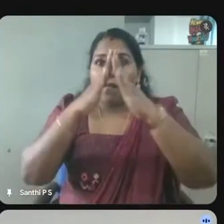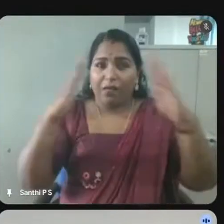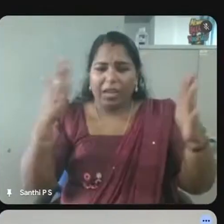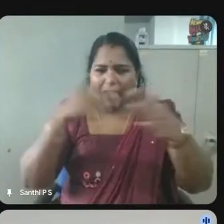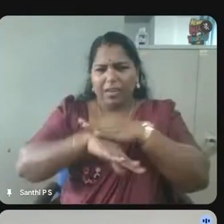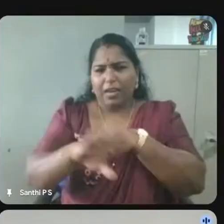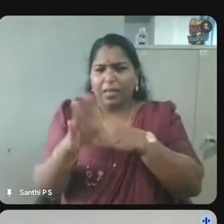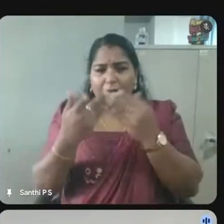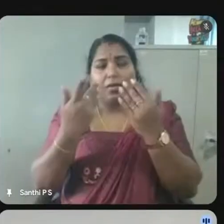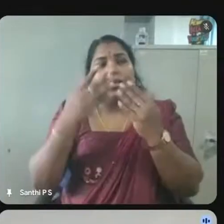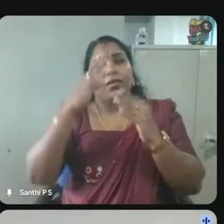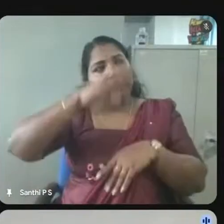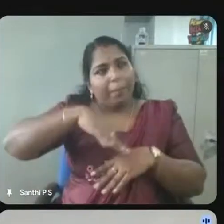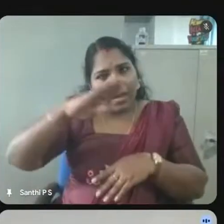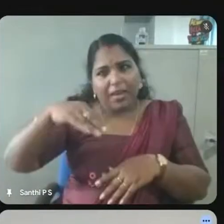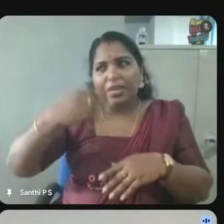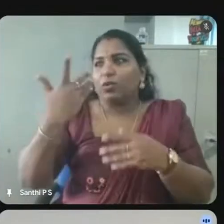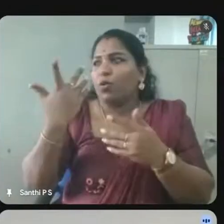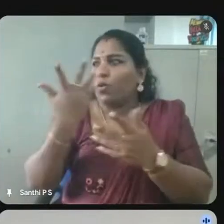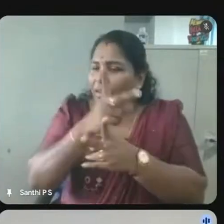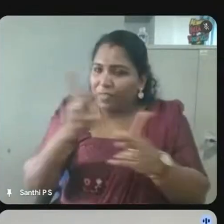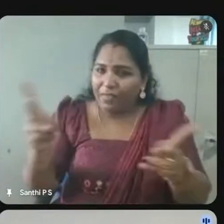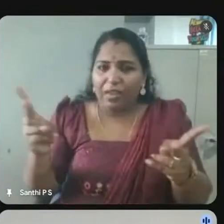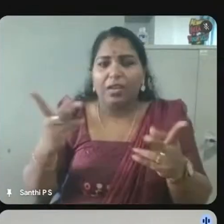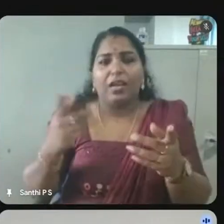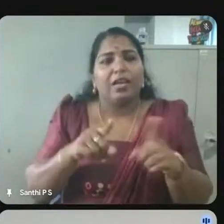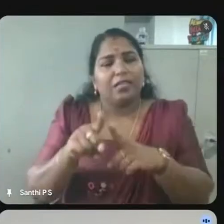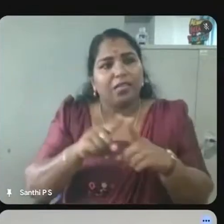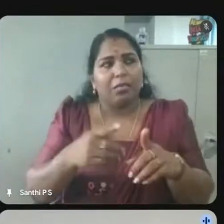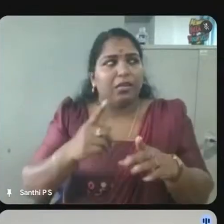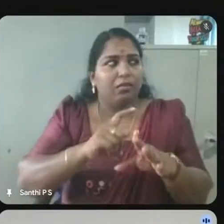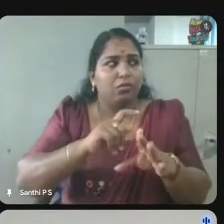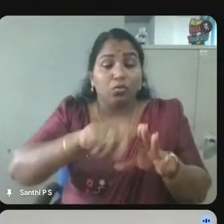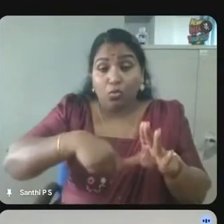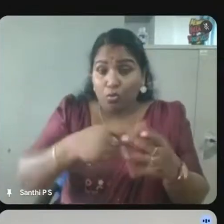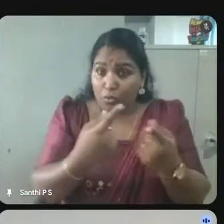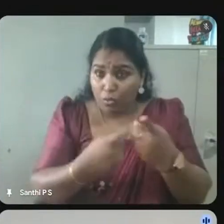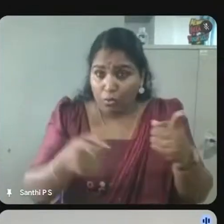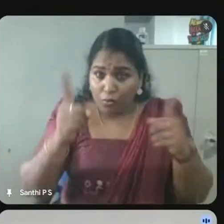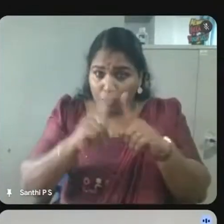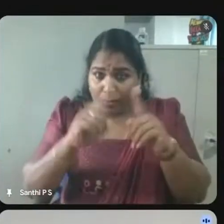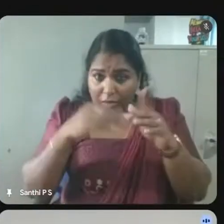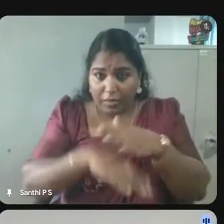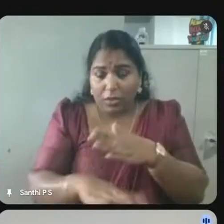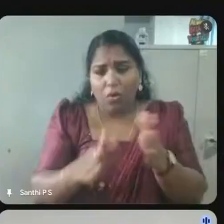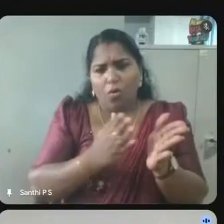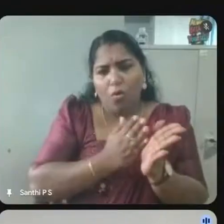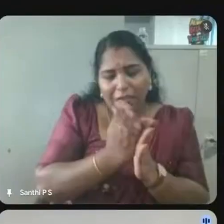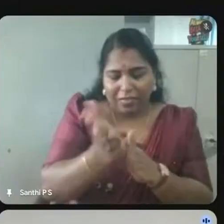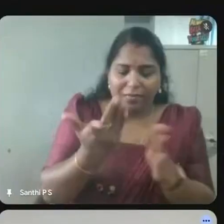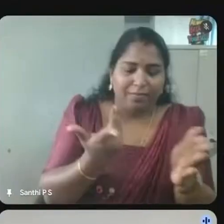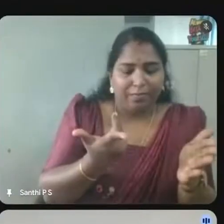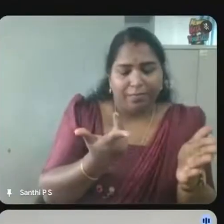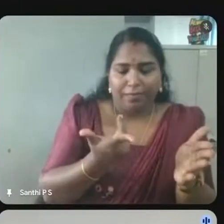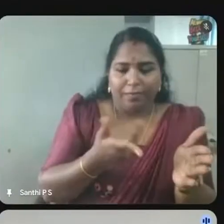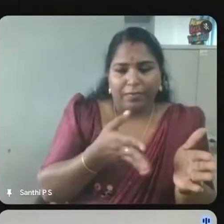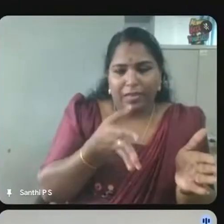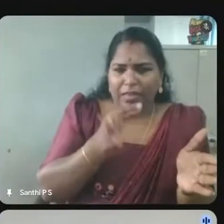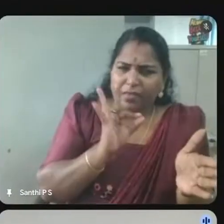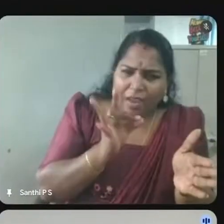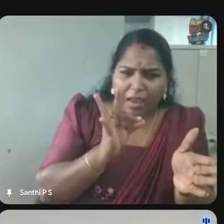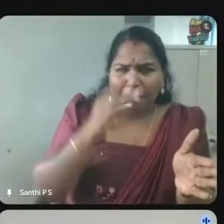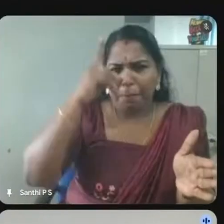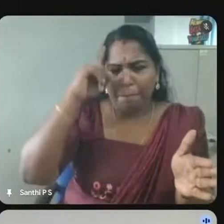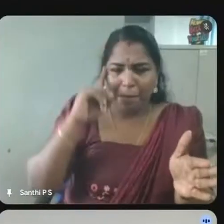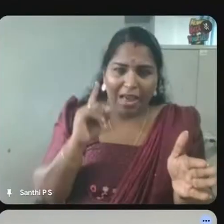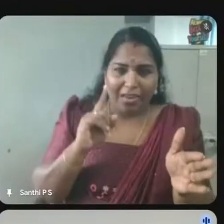തന്നെ നമുക്ക് ഒന്ന് അറേഞ്ച് ചെയ്ത് കൊടുക്കാവുന്നതാണ്. ഇപ്പം അടുക്കളയിലാവട്ടെ, ഇപ്പം എപ്പോഴും നമ്മളിപ്പോ ചായ, ഒരു കട്ടൻ ചായ ആണെങ്കിൽ